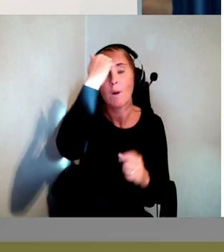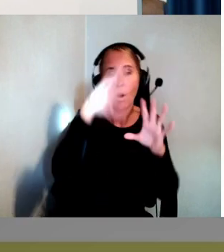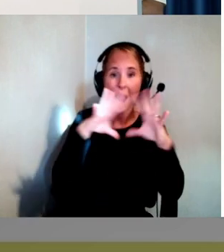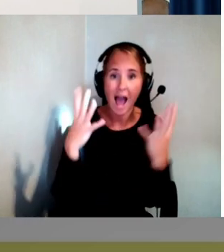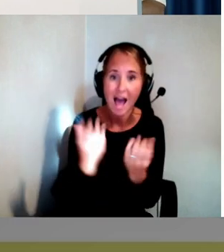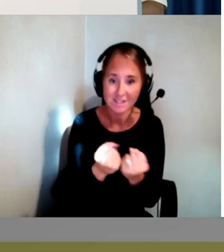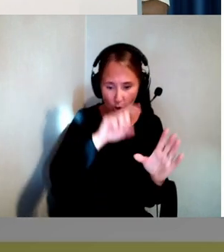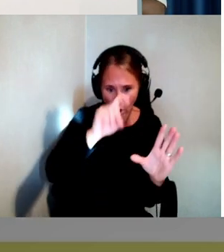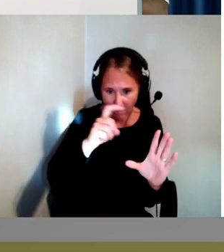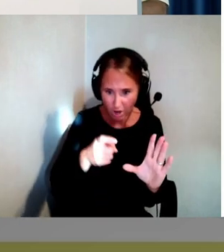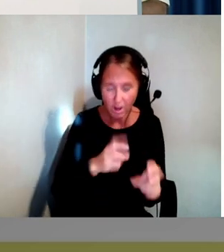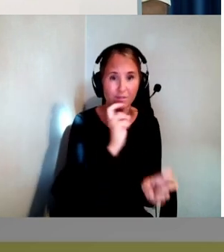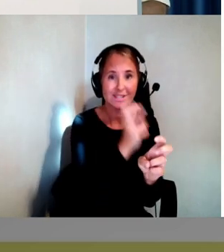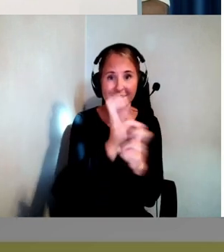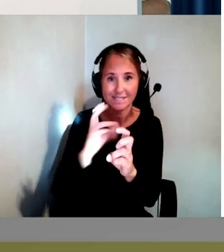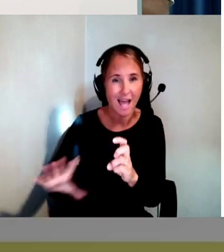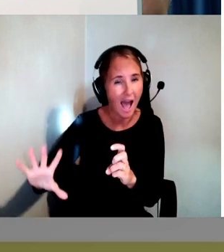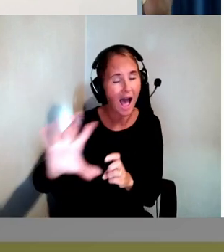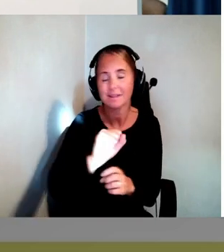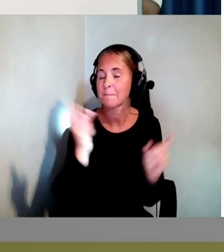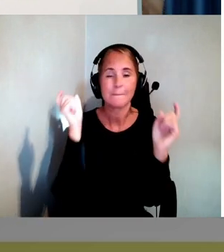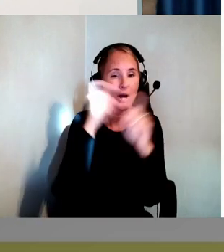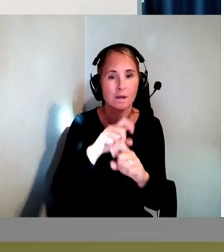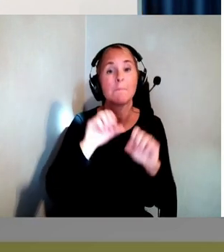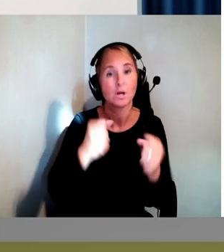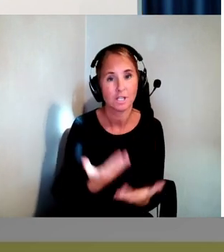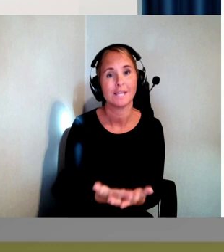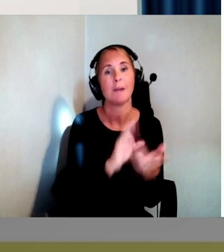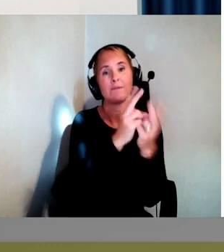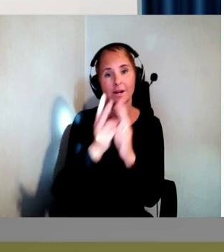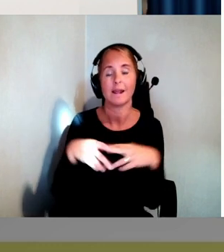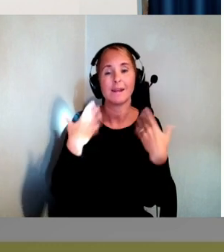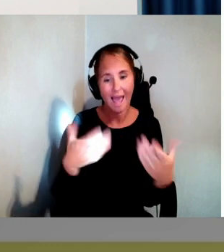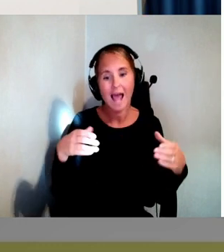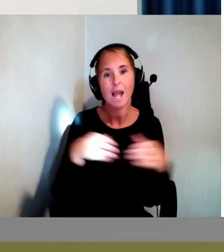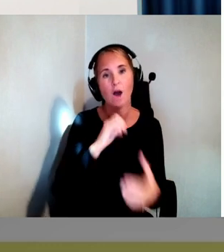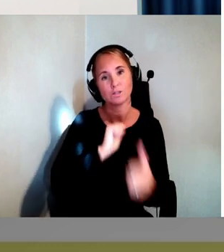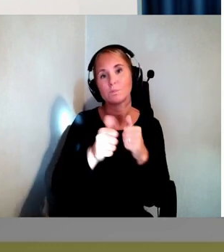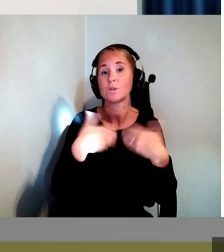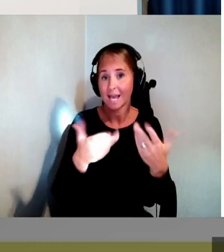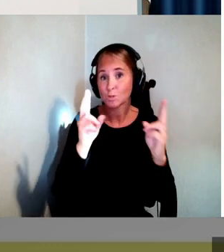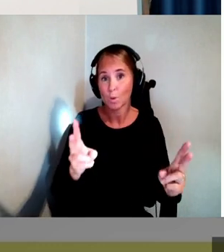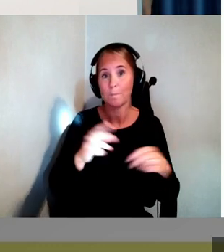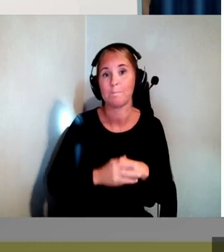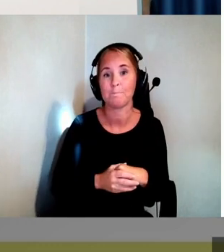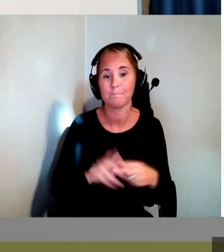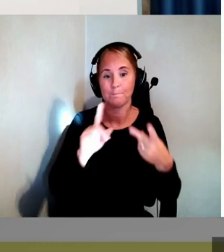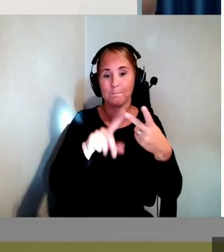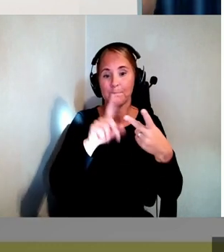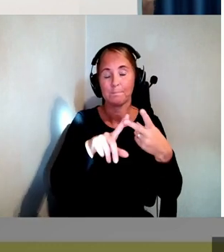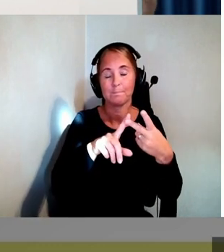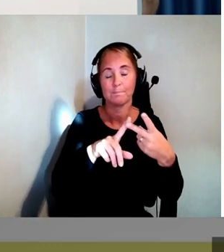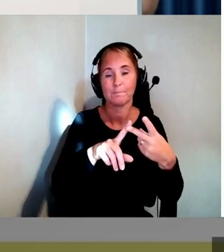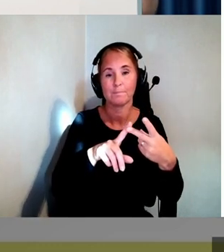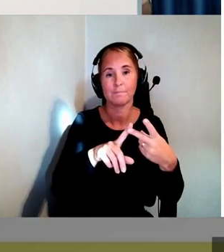och testa allting utan man måste hjälpa åt det är en lagsport så är det bra nummer två har inte